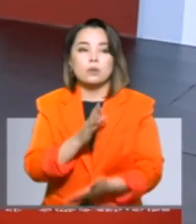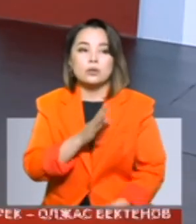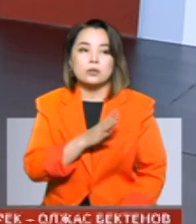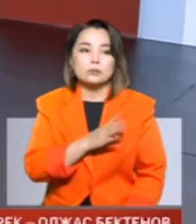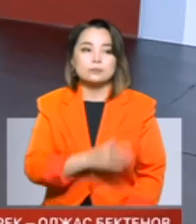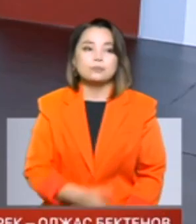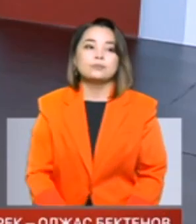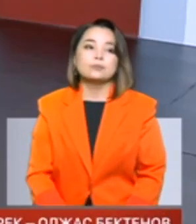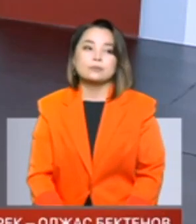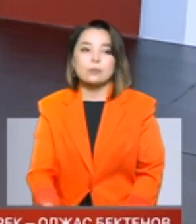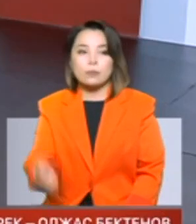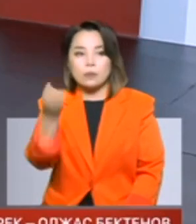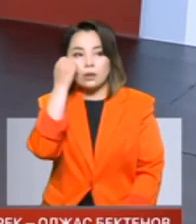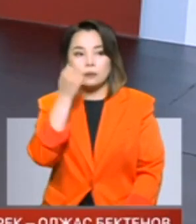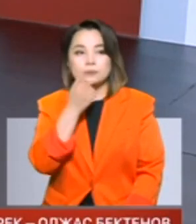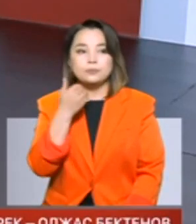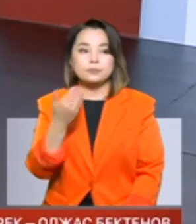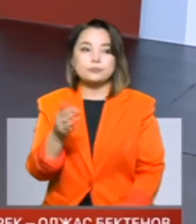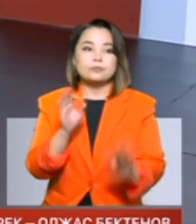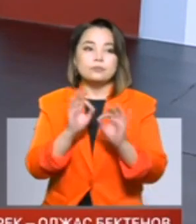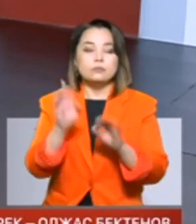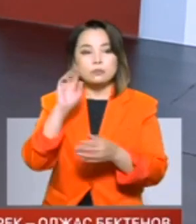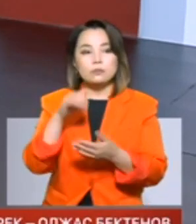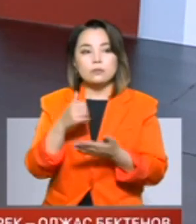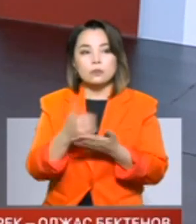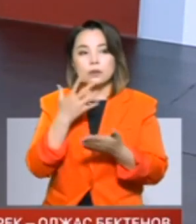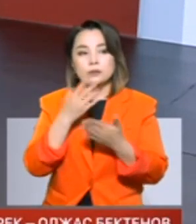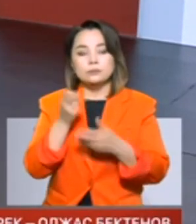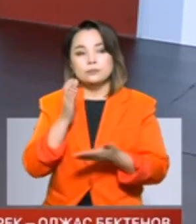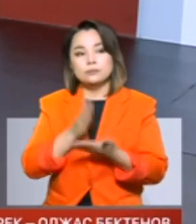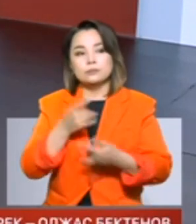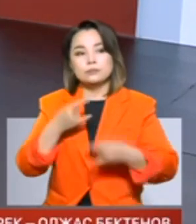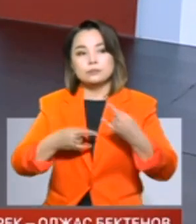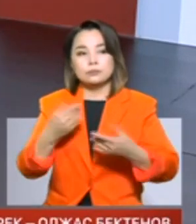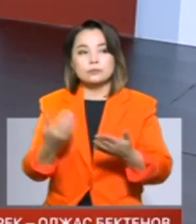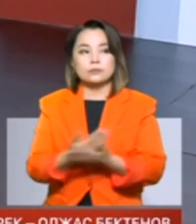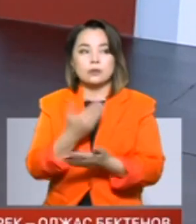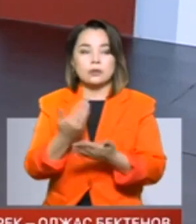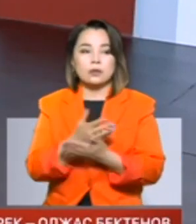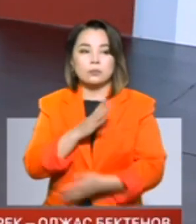Ләйлә. Рахмет, Душан. Айта өтейін, үкімет үйінен тікелей қосылған әріптесім Душан Маратұлы.